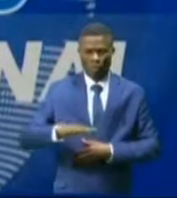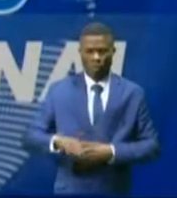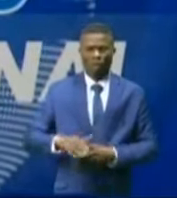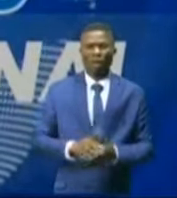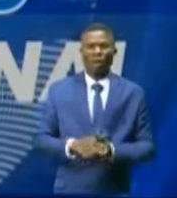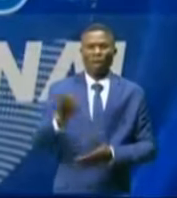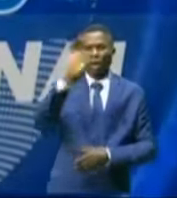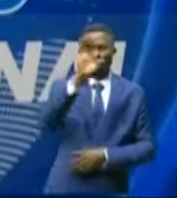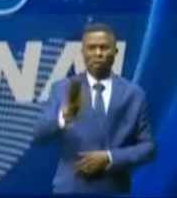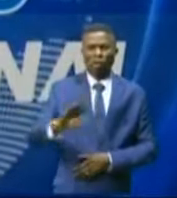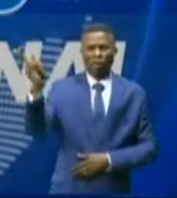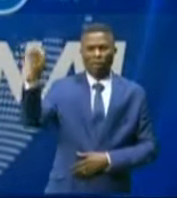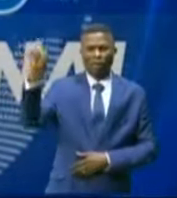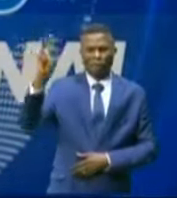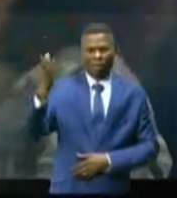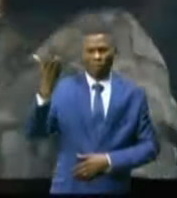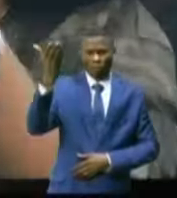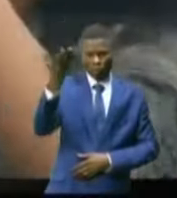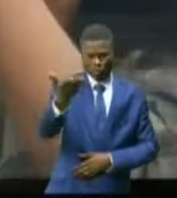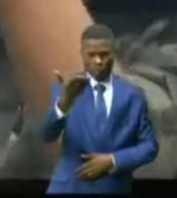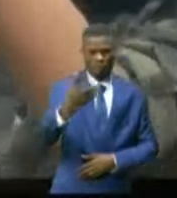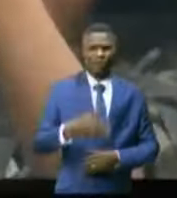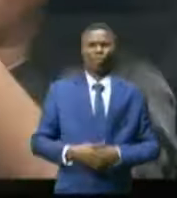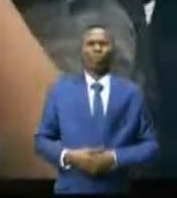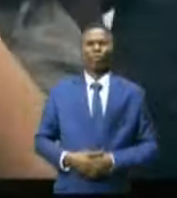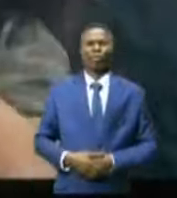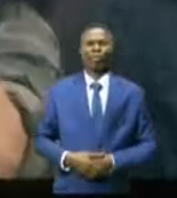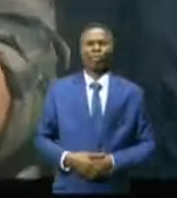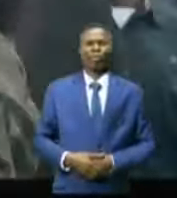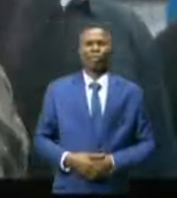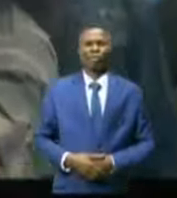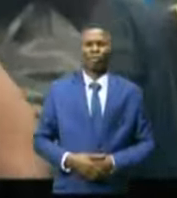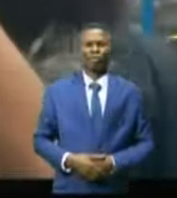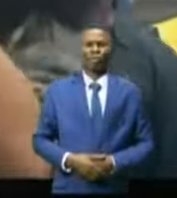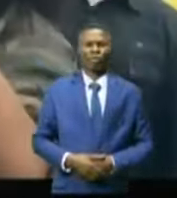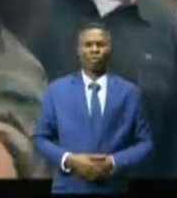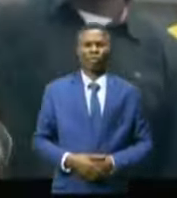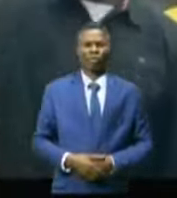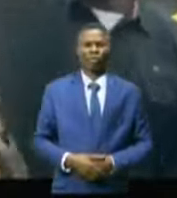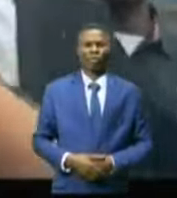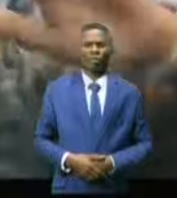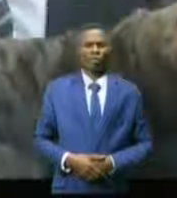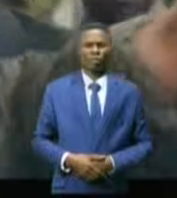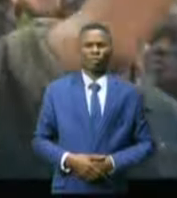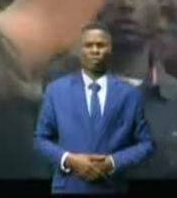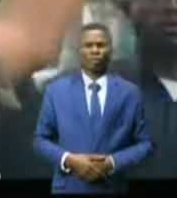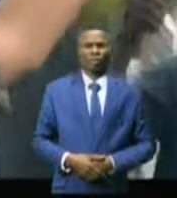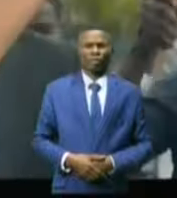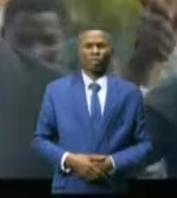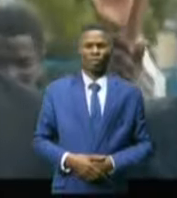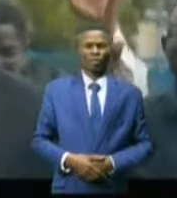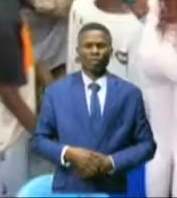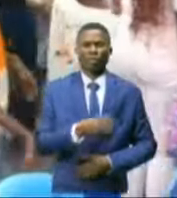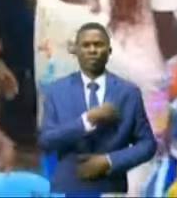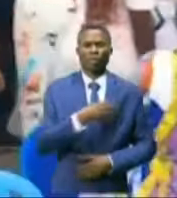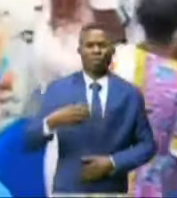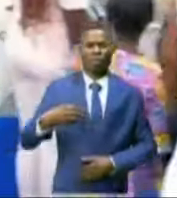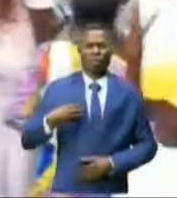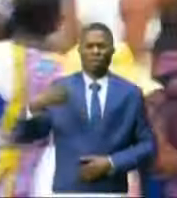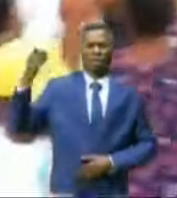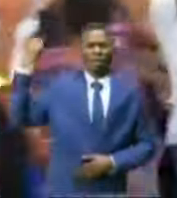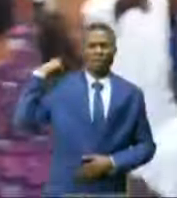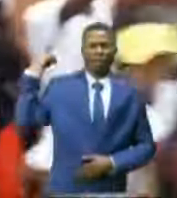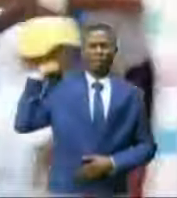nous dit Guy Bleskitik. C'est par une haie d'honneur et beaucoup d'enthousiasme que Mme Akacia Bandouboula Mbongo, députée nationale élue